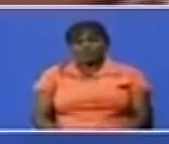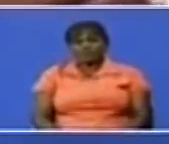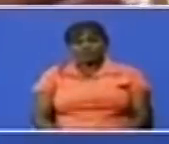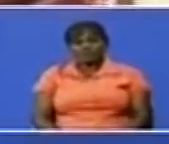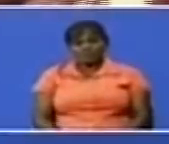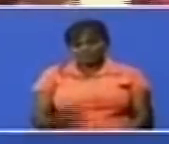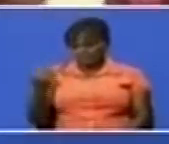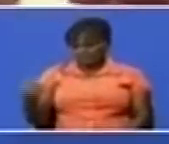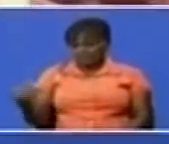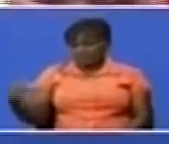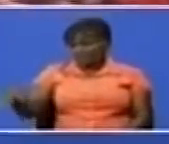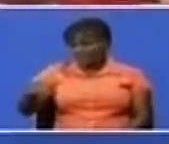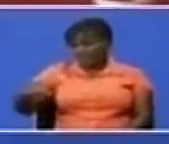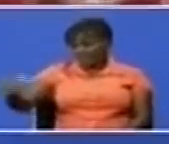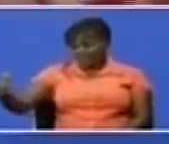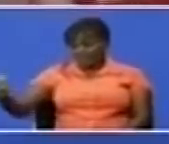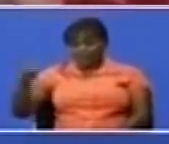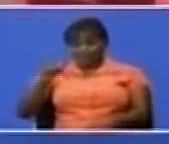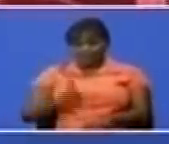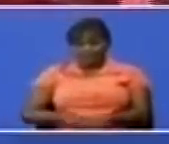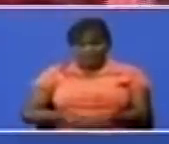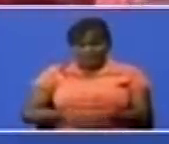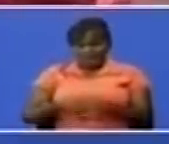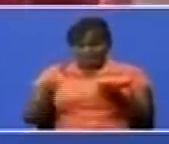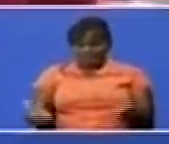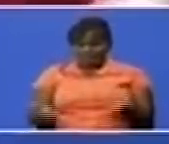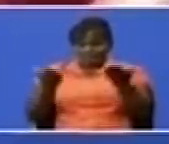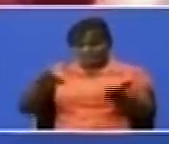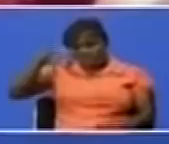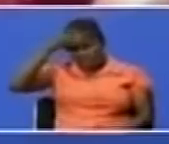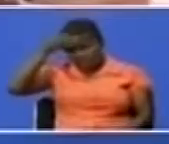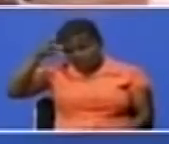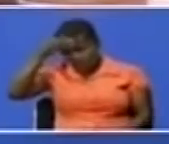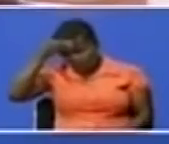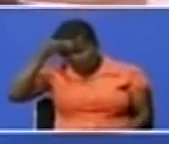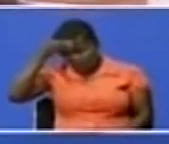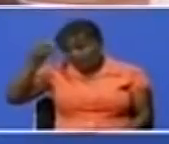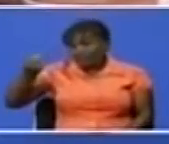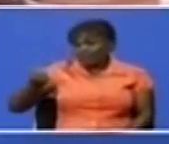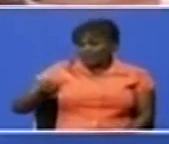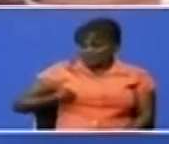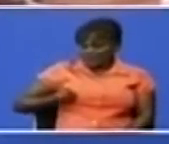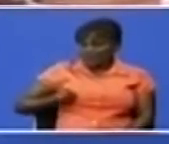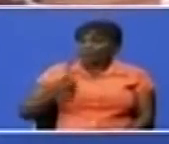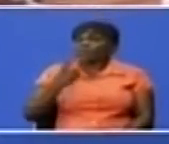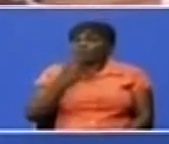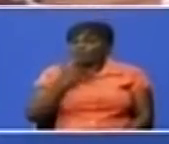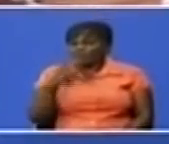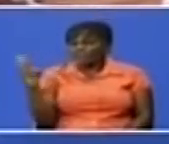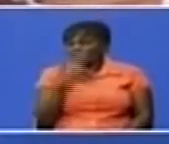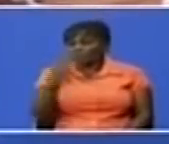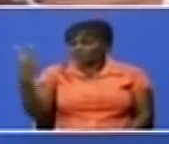Na wanafunzi katika maeneo mengine wanapoinua elimu yao juu kwa ngurumo za shangwe, wasichana wa huku wana hatari mara